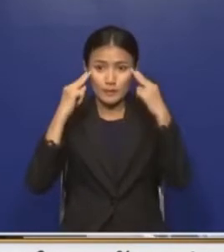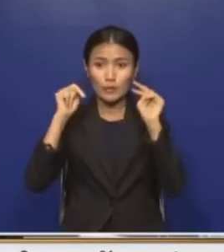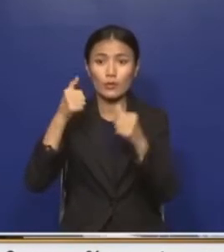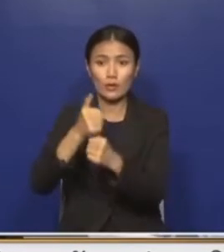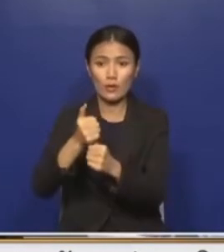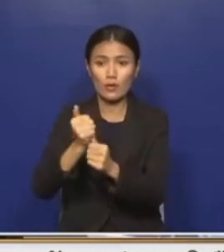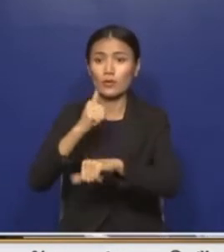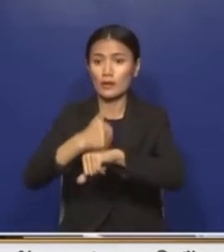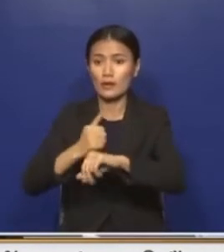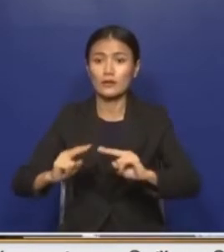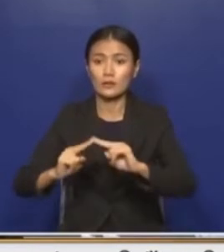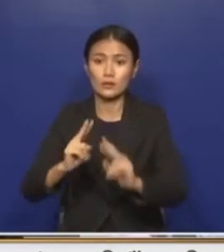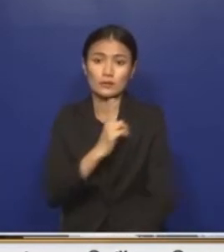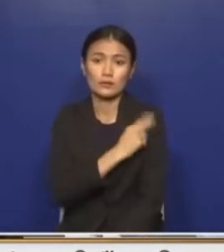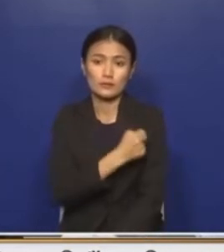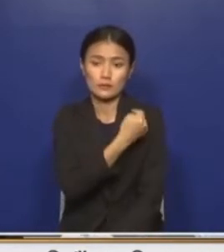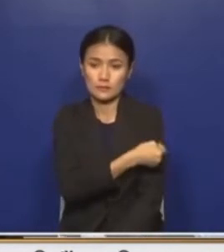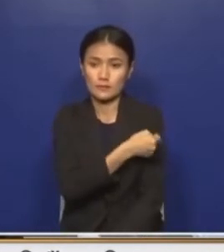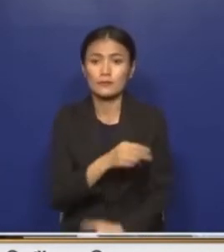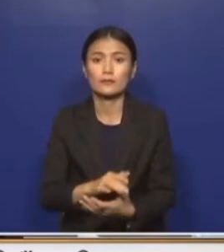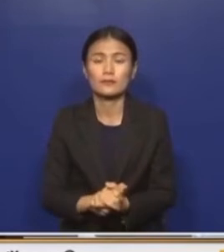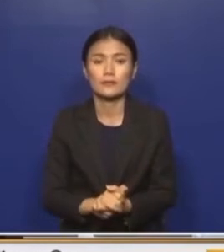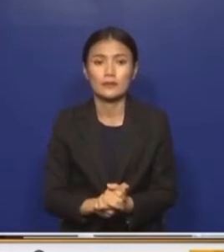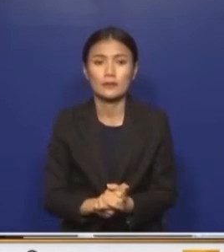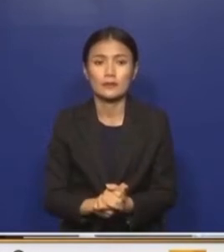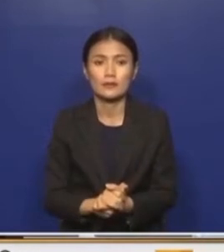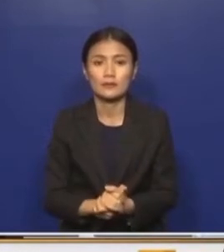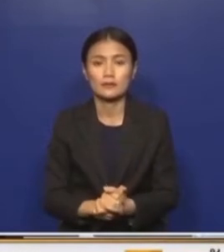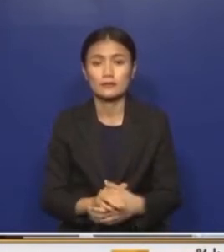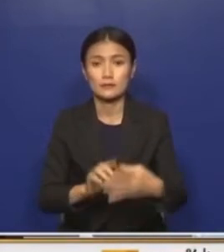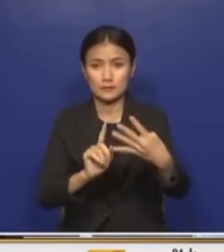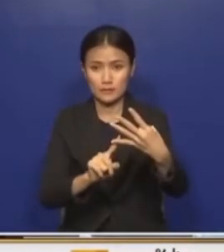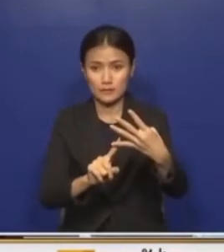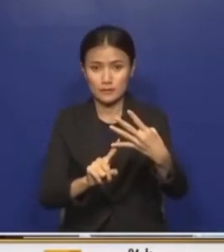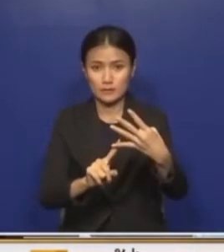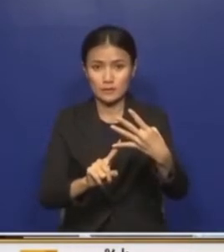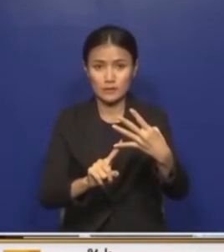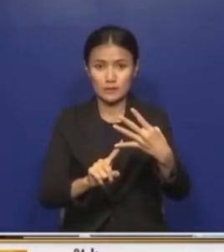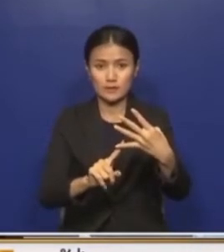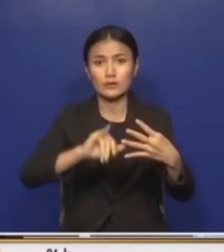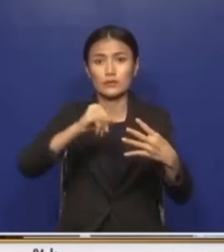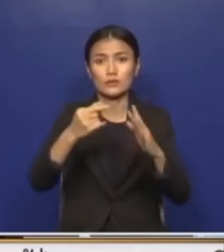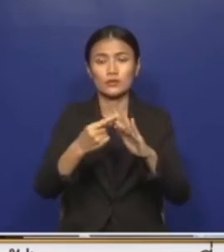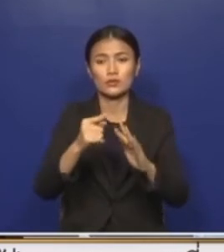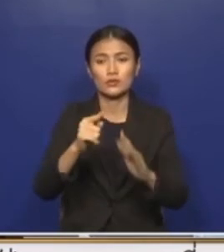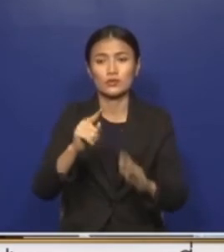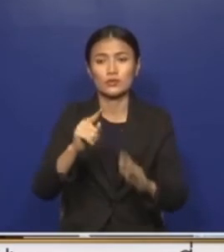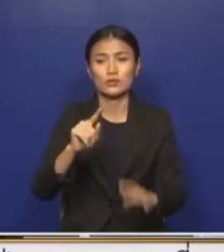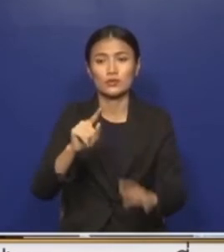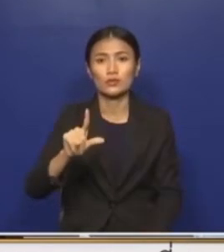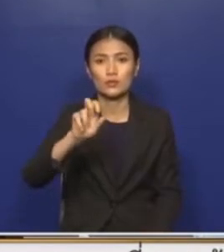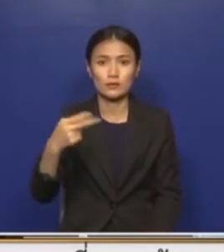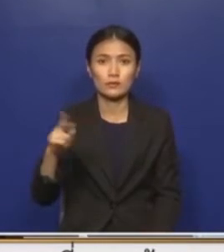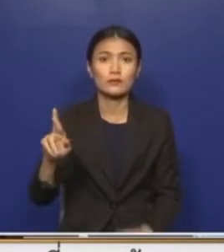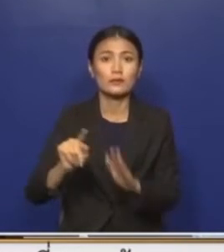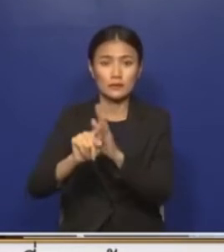ายกรัฐมนตรีและรัฐมนตรีว่าการกระทรวงสาธารณสุข 4. นายจุรินทร์ลักษณวิสิทธิ์รองนาย